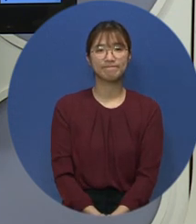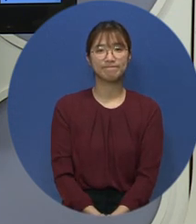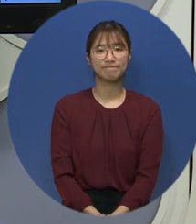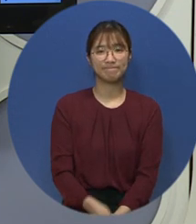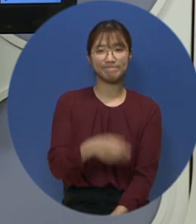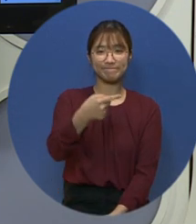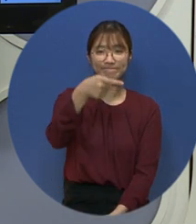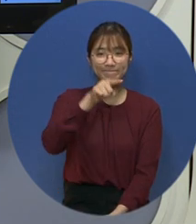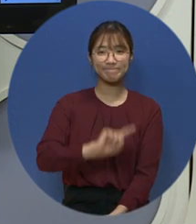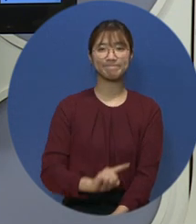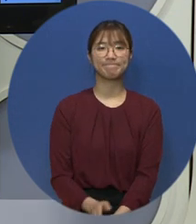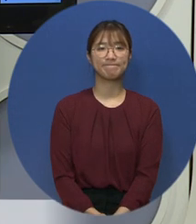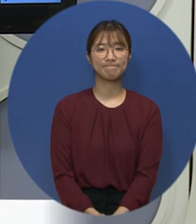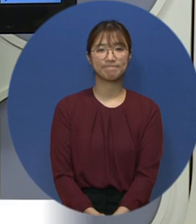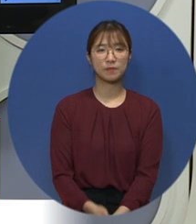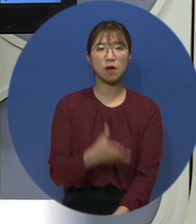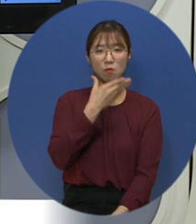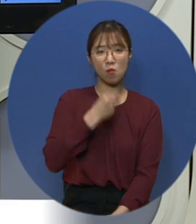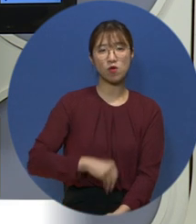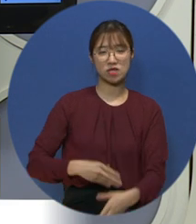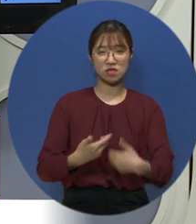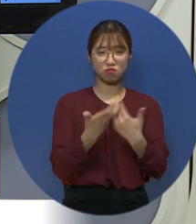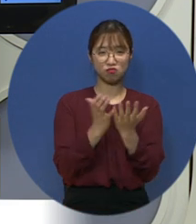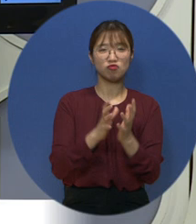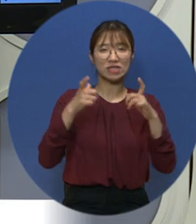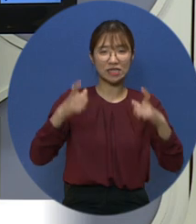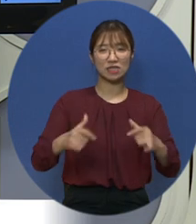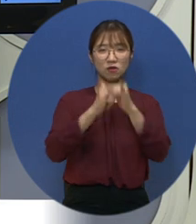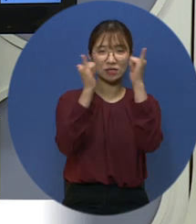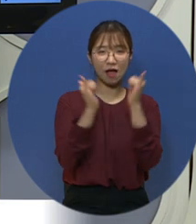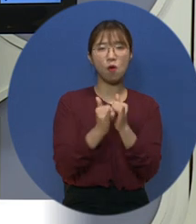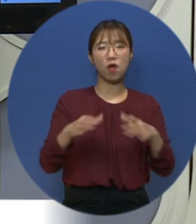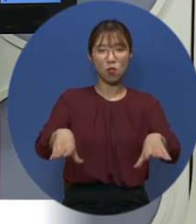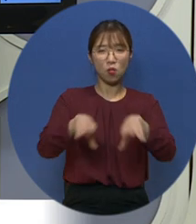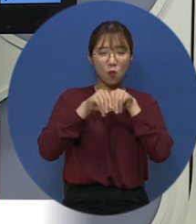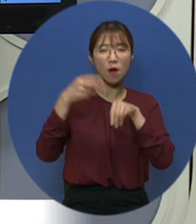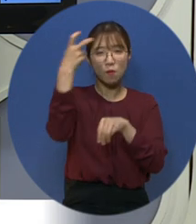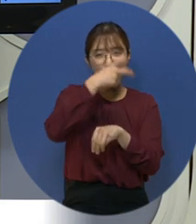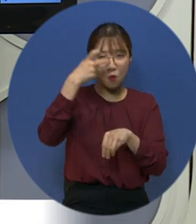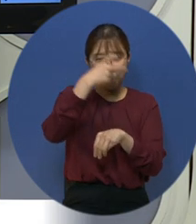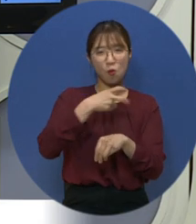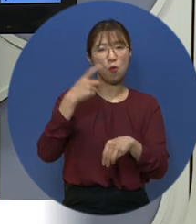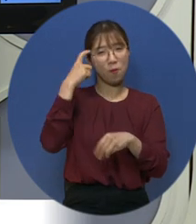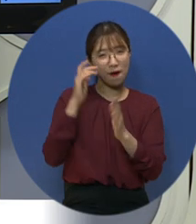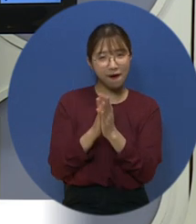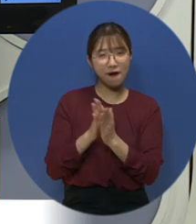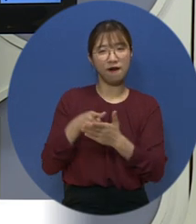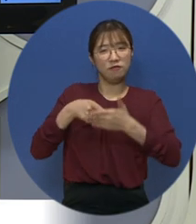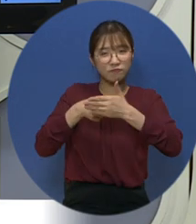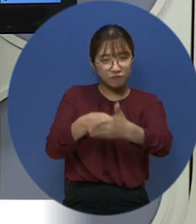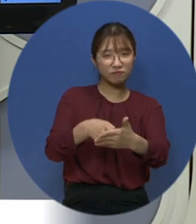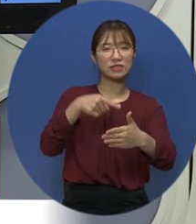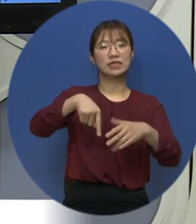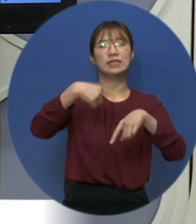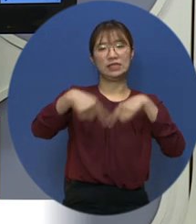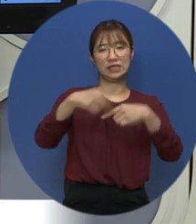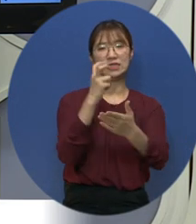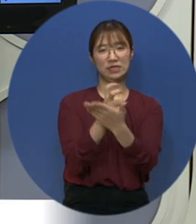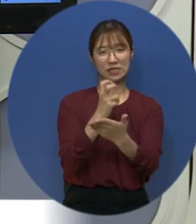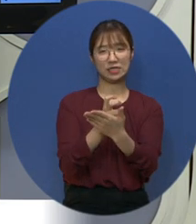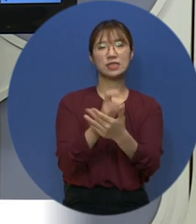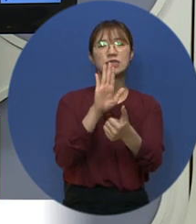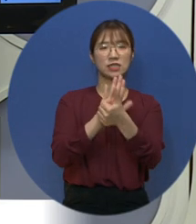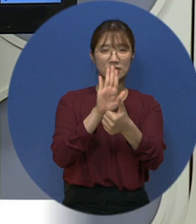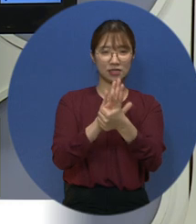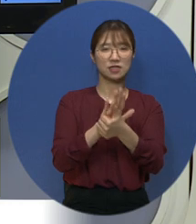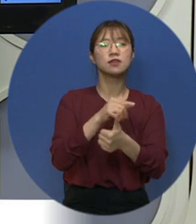다음 소식입니다 보건복지부는 지역사회 통합 돌봄을 자체적으로 추진하는 지방자치단체를 지원하기 위해